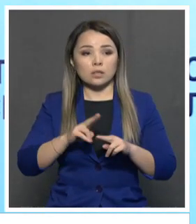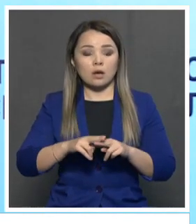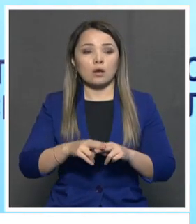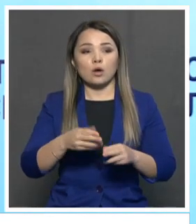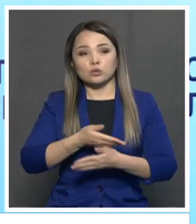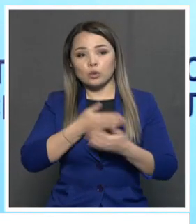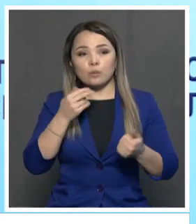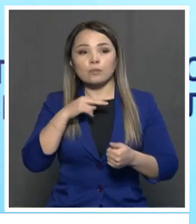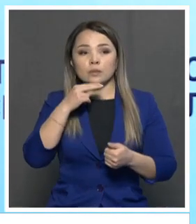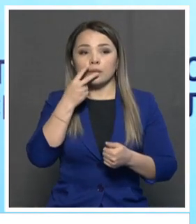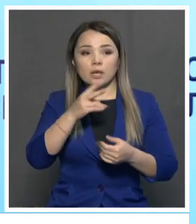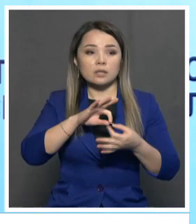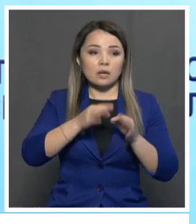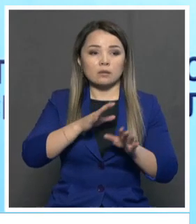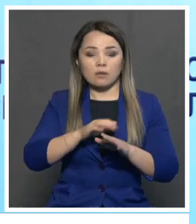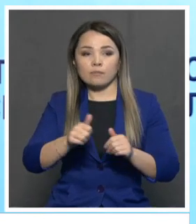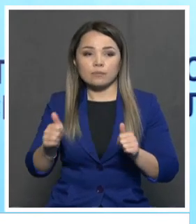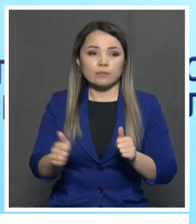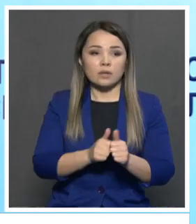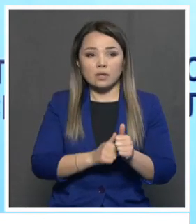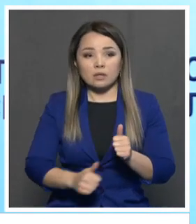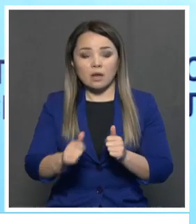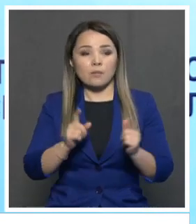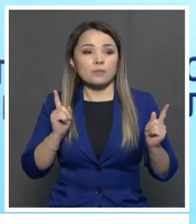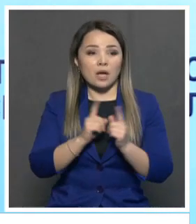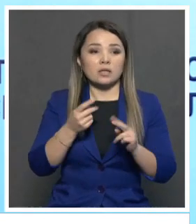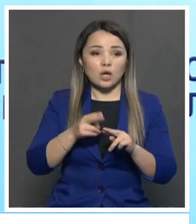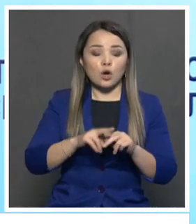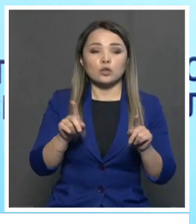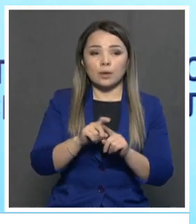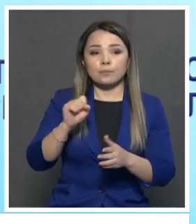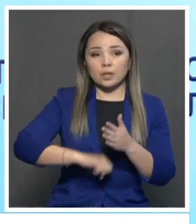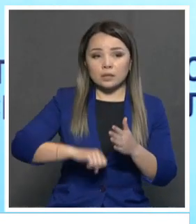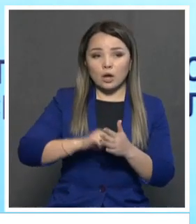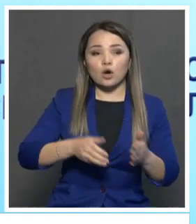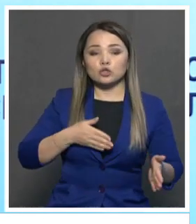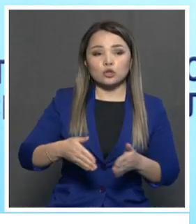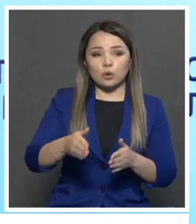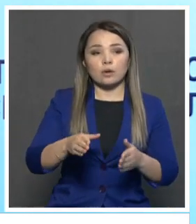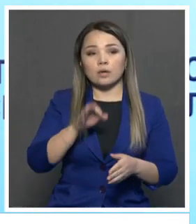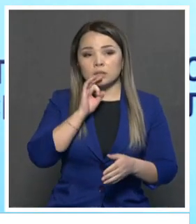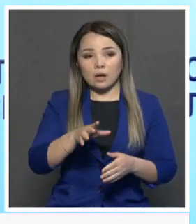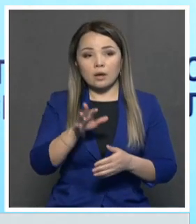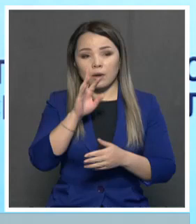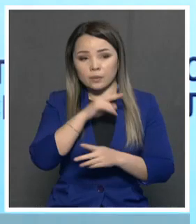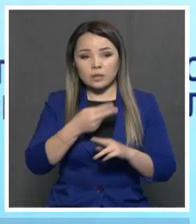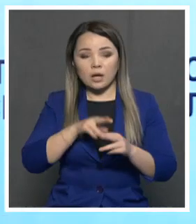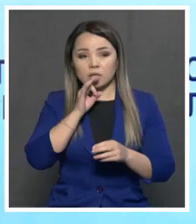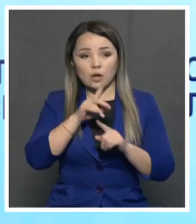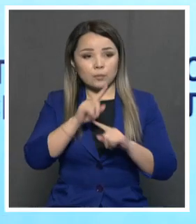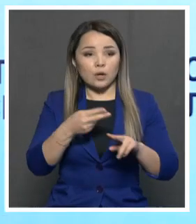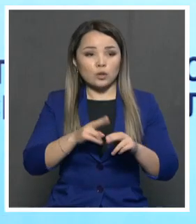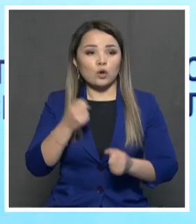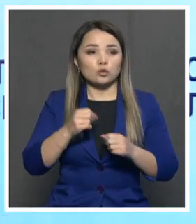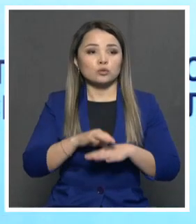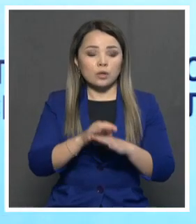қауіптің жоғына әбден көз жеткізіп алмай, қарсы бағытқа шыққандығынан болып тұр. Жол қателікті кешірмейді. Біз жүргізушілерді